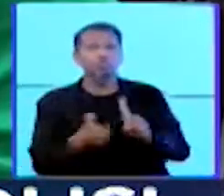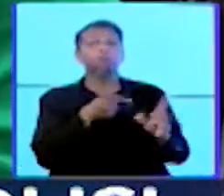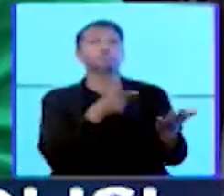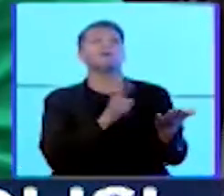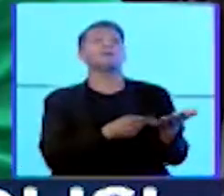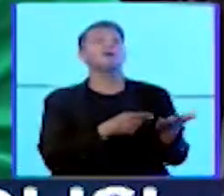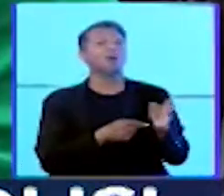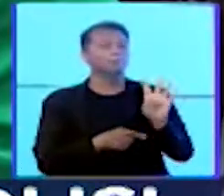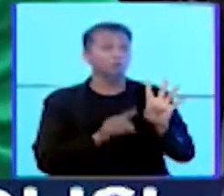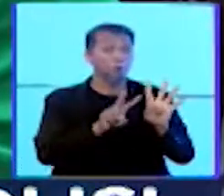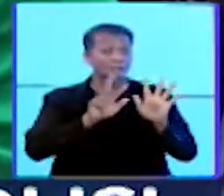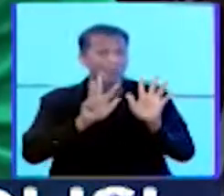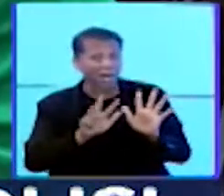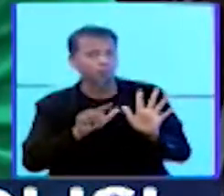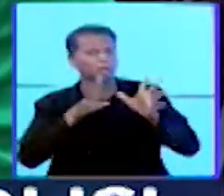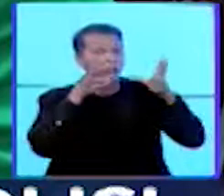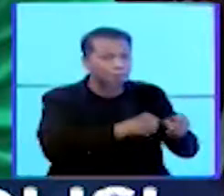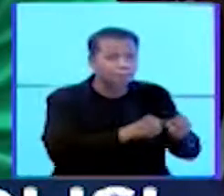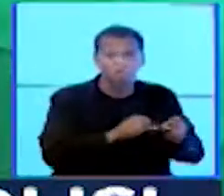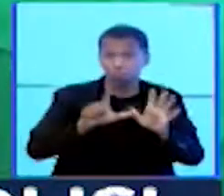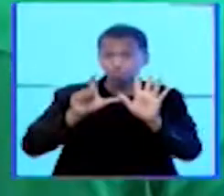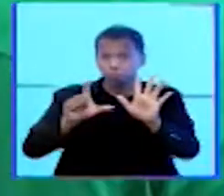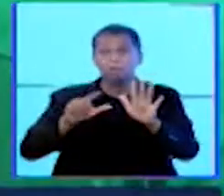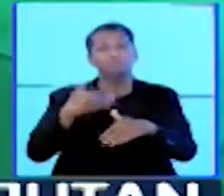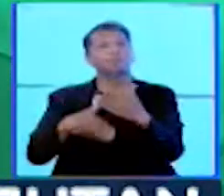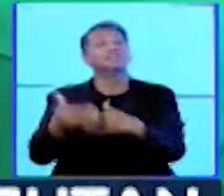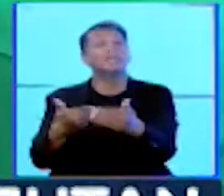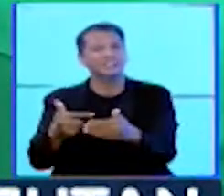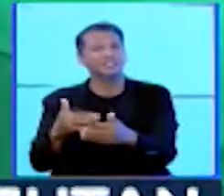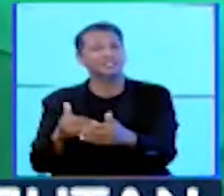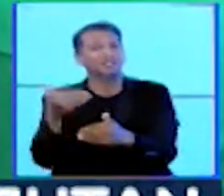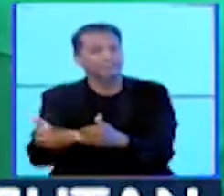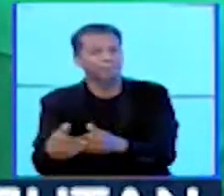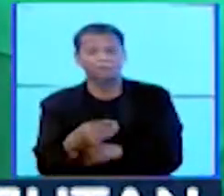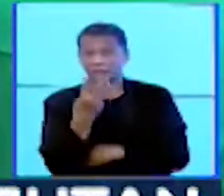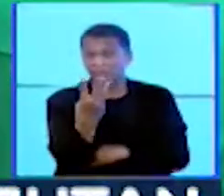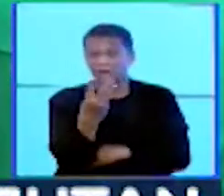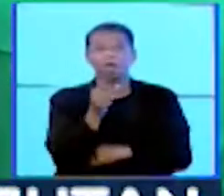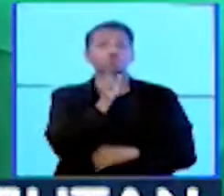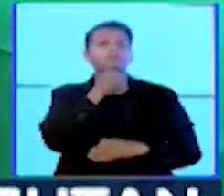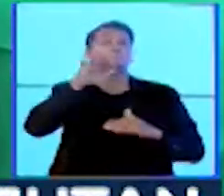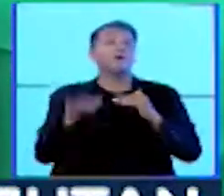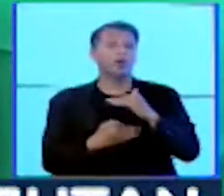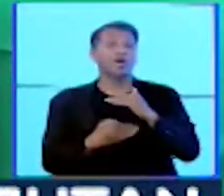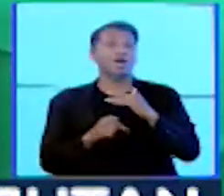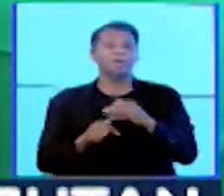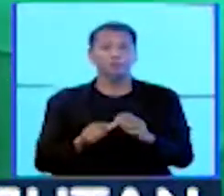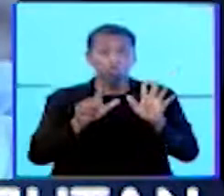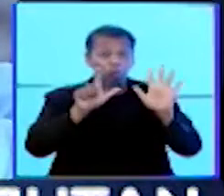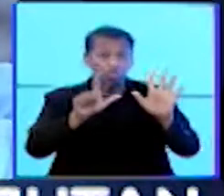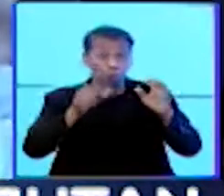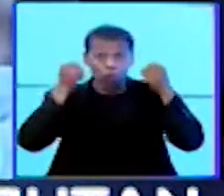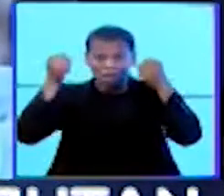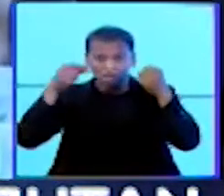Dari 429 yang ditangkap, 7 diantaranya diproses lebih lanjut, 3 diantaranya anak di bawah umur. Ketujuh pengunjuk